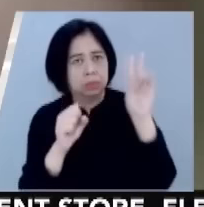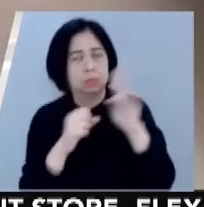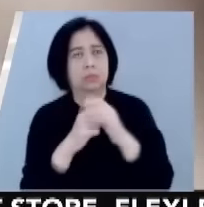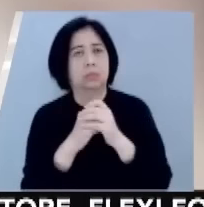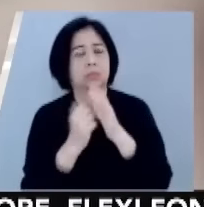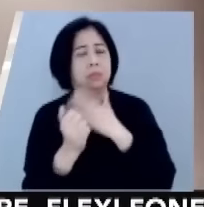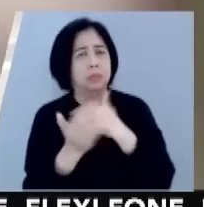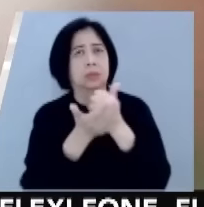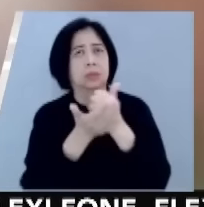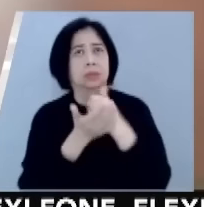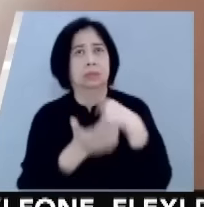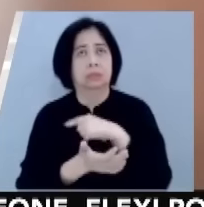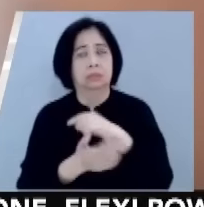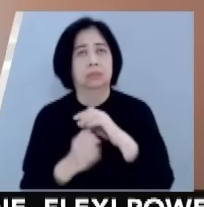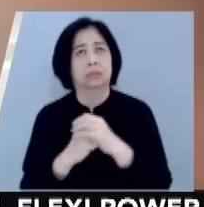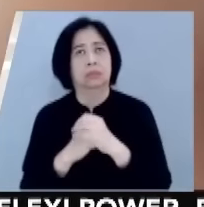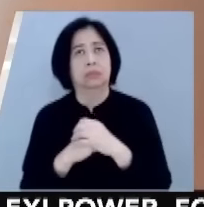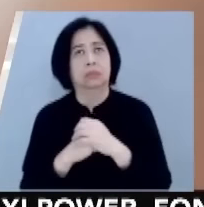kami.